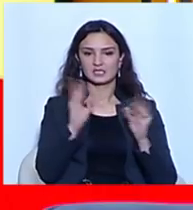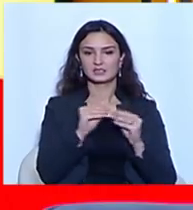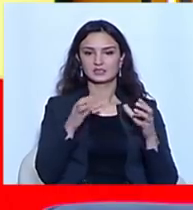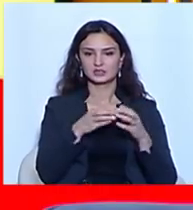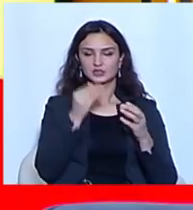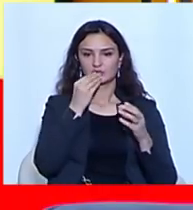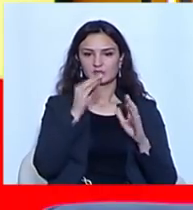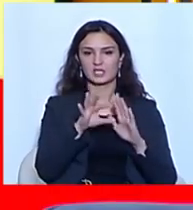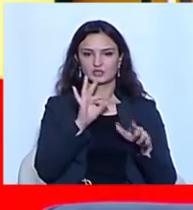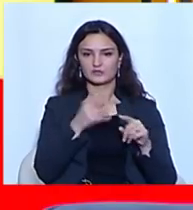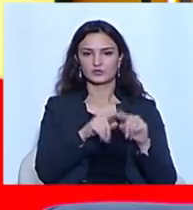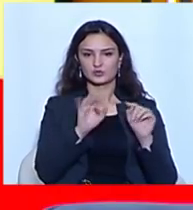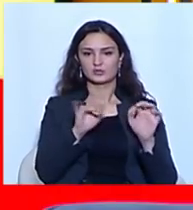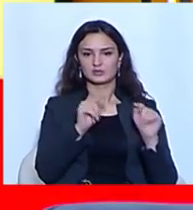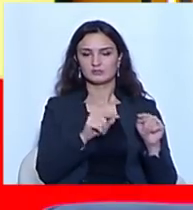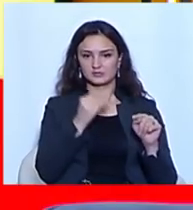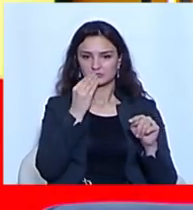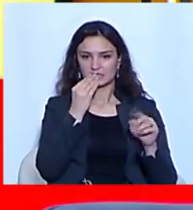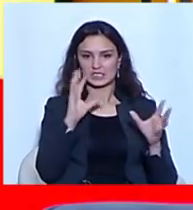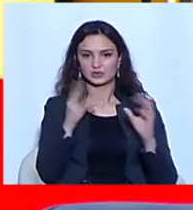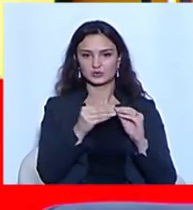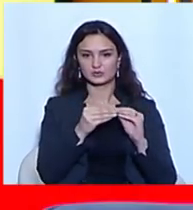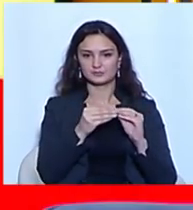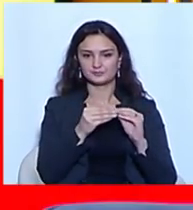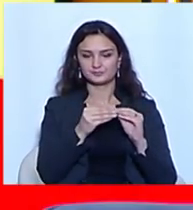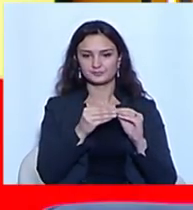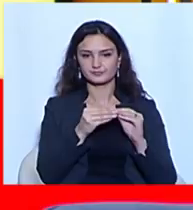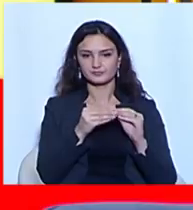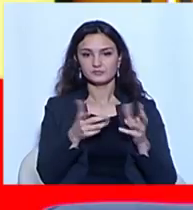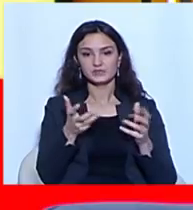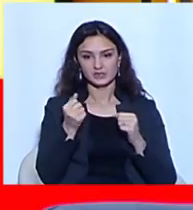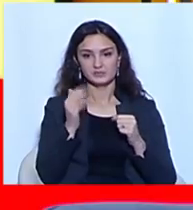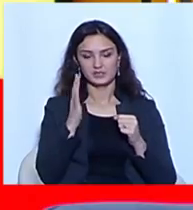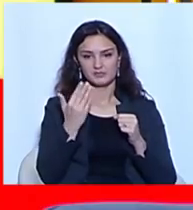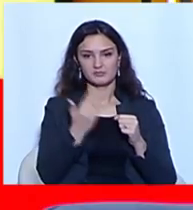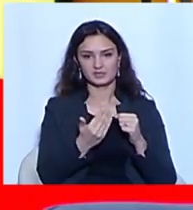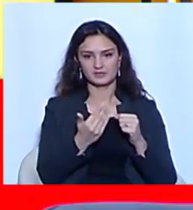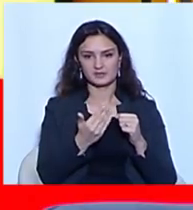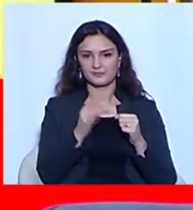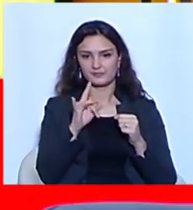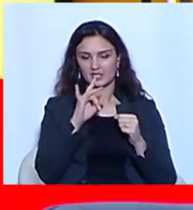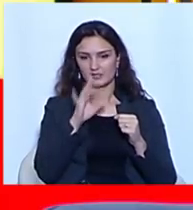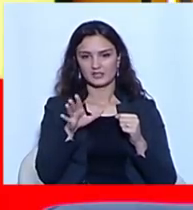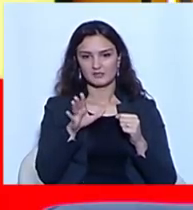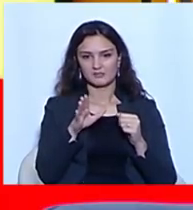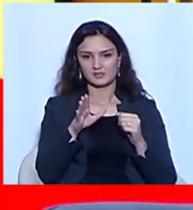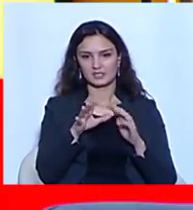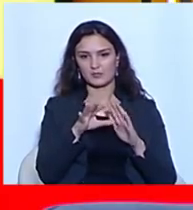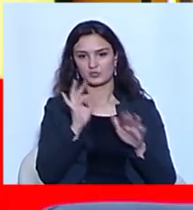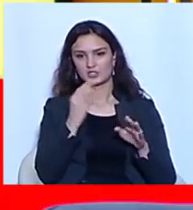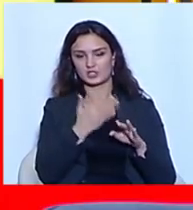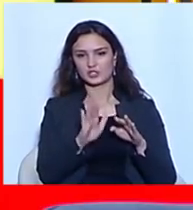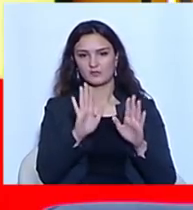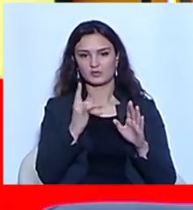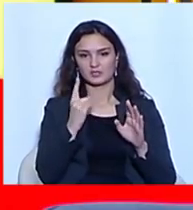ერთად აირჩევს სწორედ იმ საერთო პროდუქტს, რომელიც ყველასათვის ერთნაირად მისაღები იქნება. არ იქნება გამოსარჩევი მხოლოდ